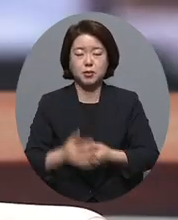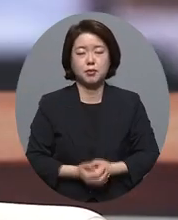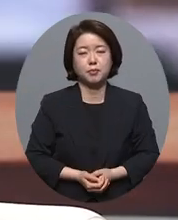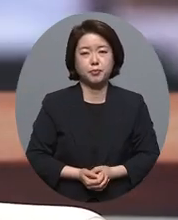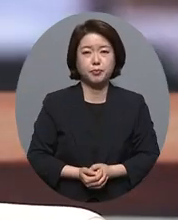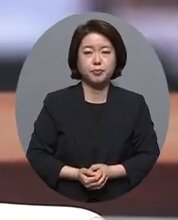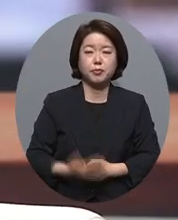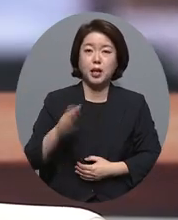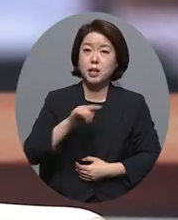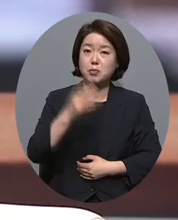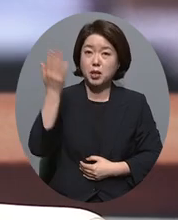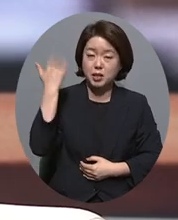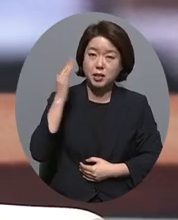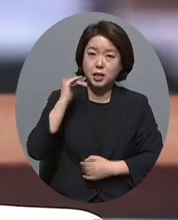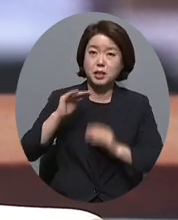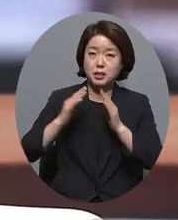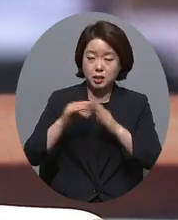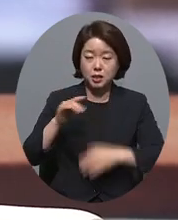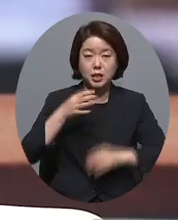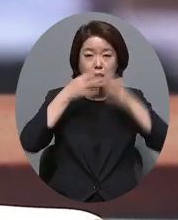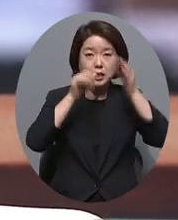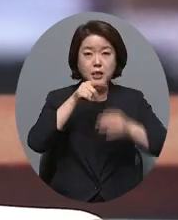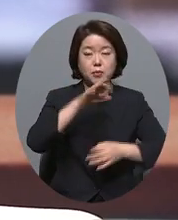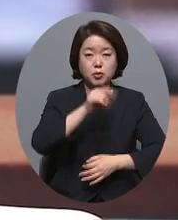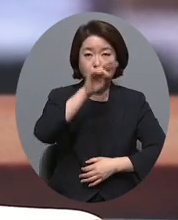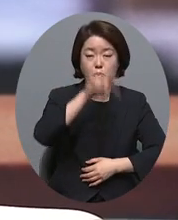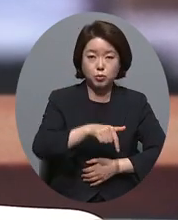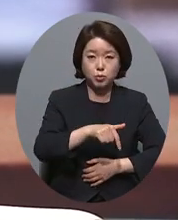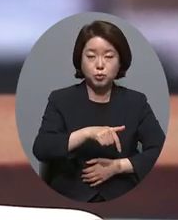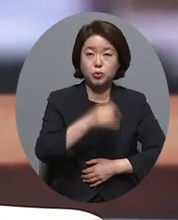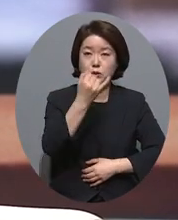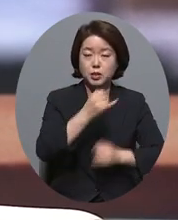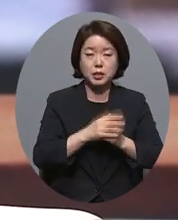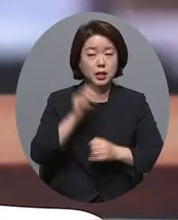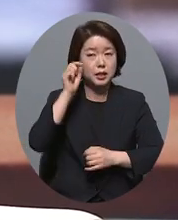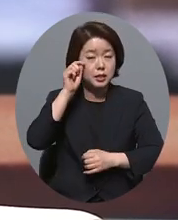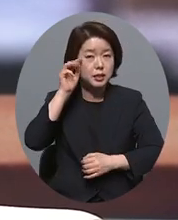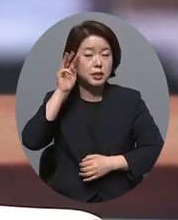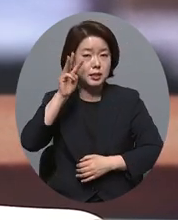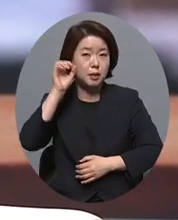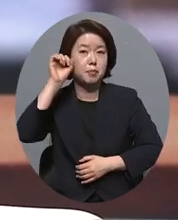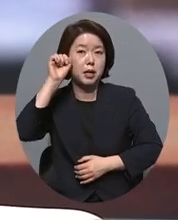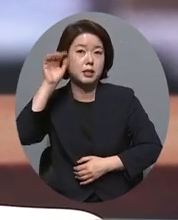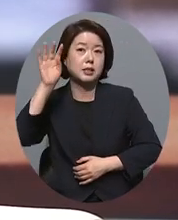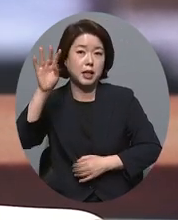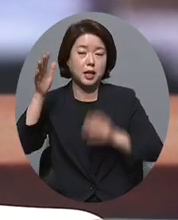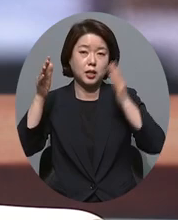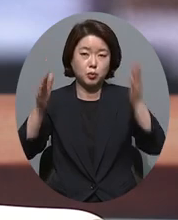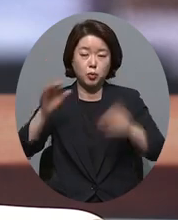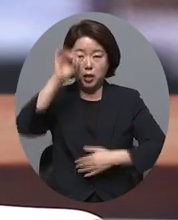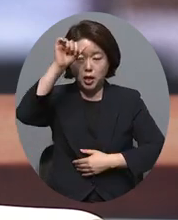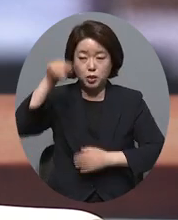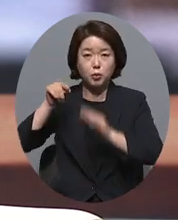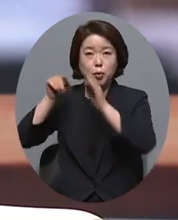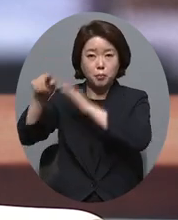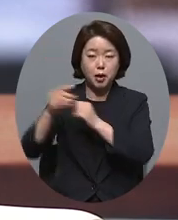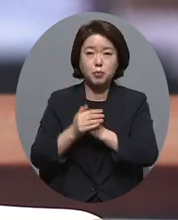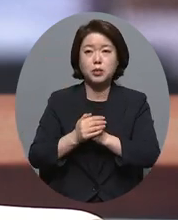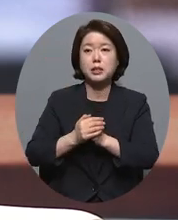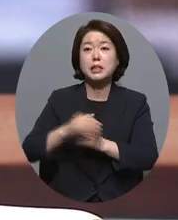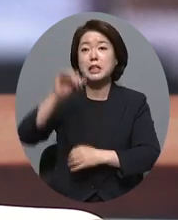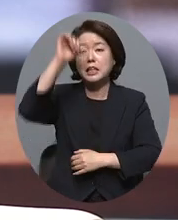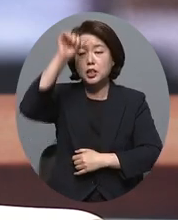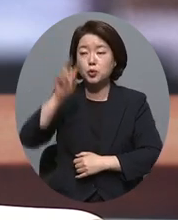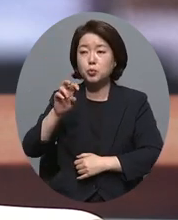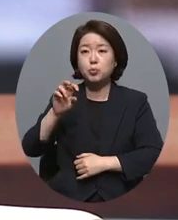그러나 당시 청와대는 김종춘 여사의 3박 4일 인도 단독 순방은 인도 총리의 요청이 먼저 있었다라고